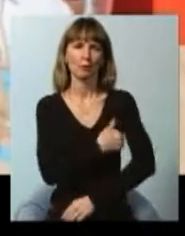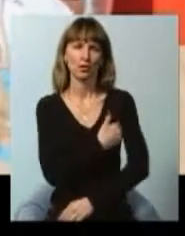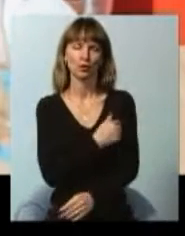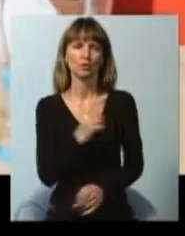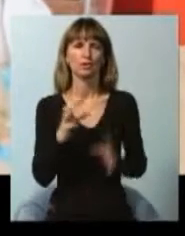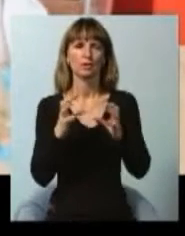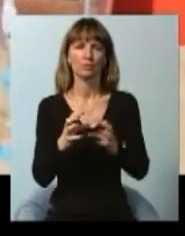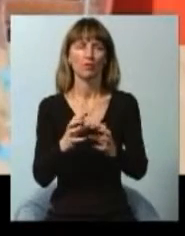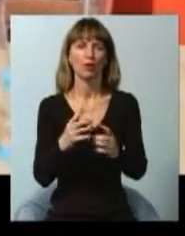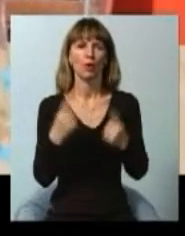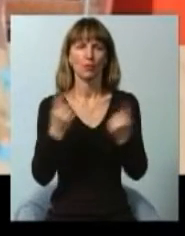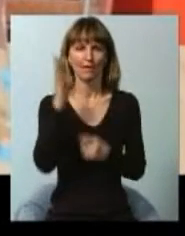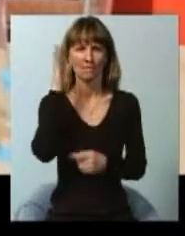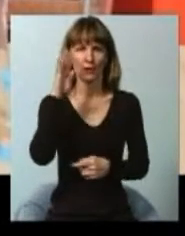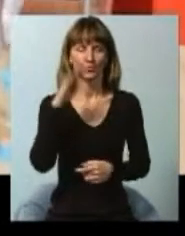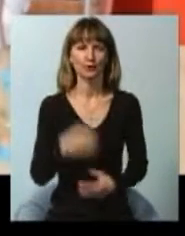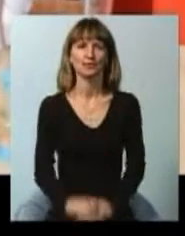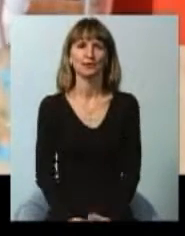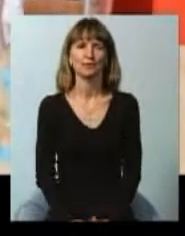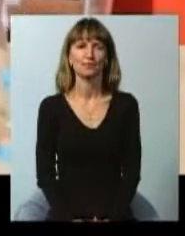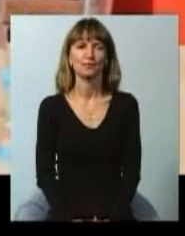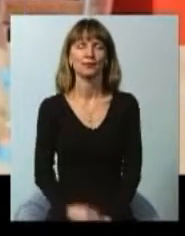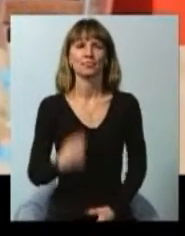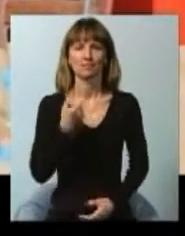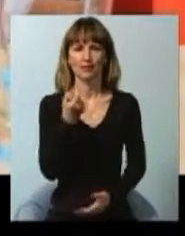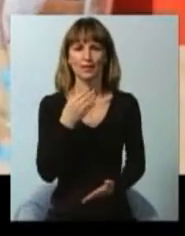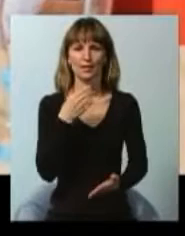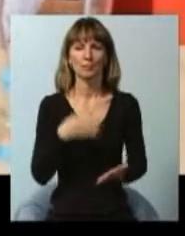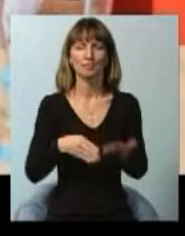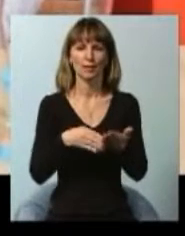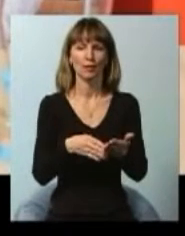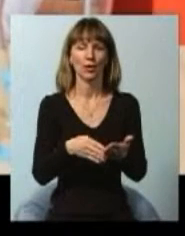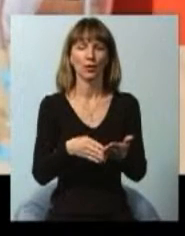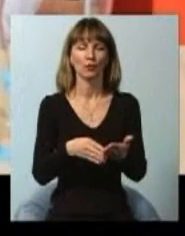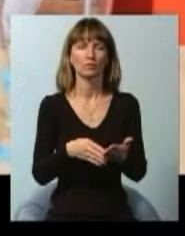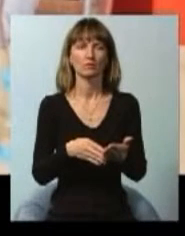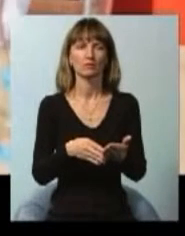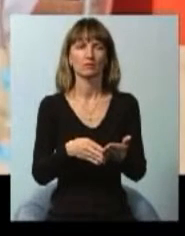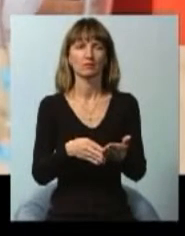щоб заморозити звичайну воду? Я підкажу трошки.